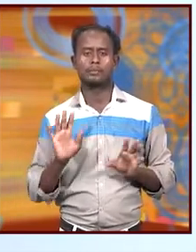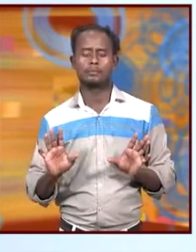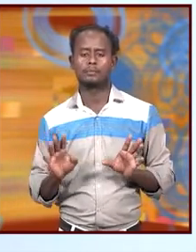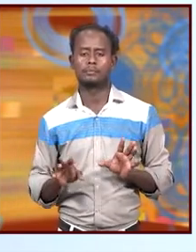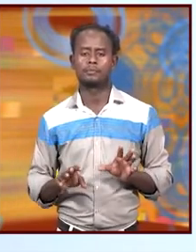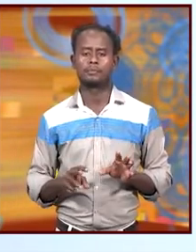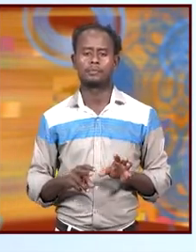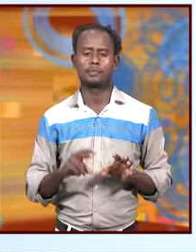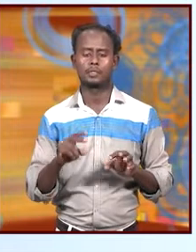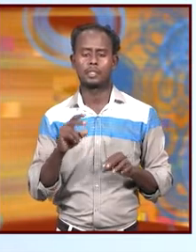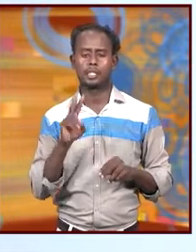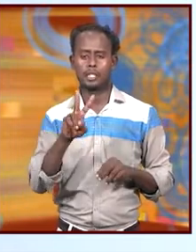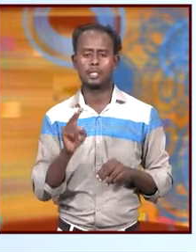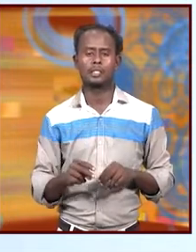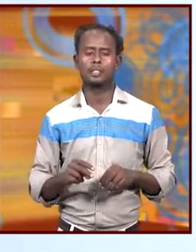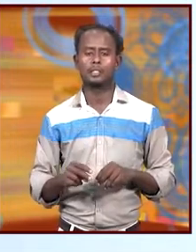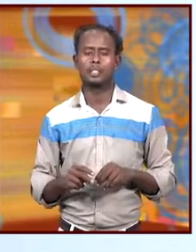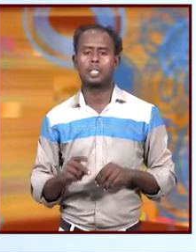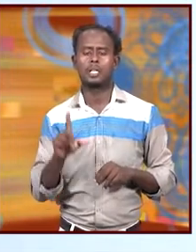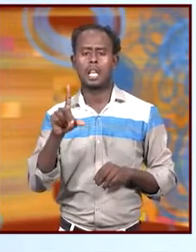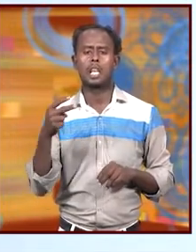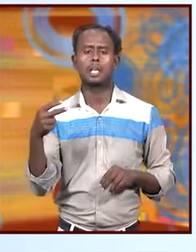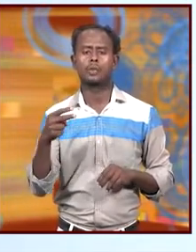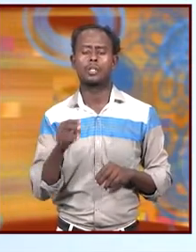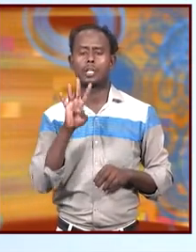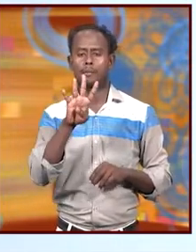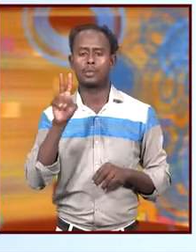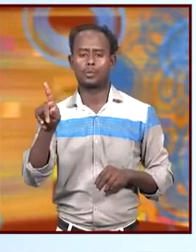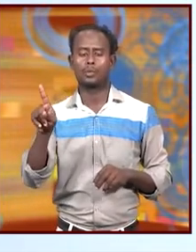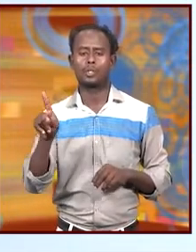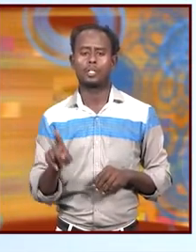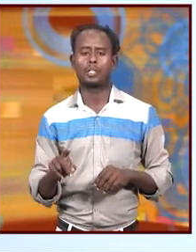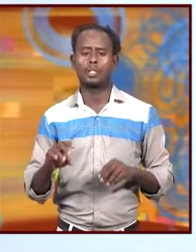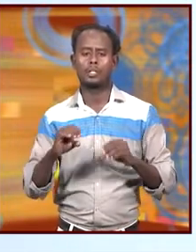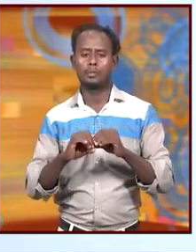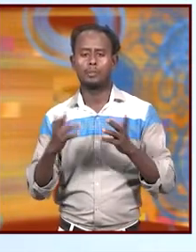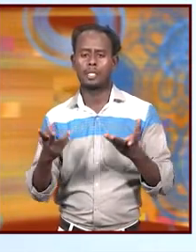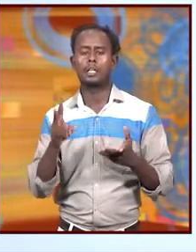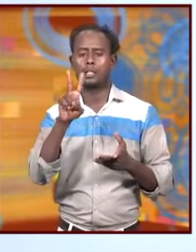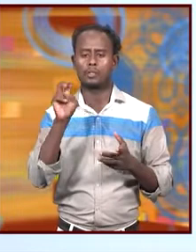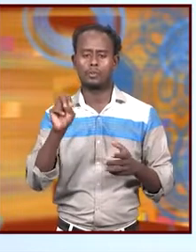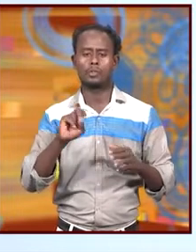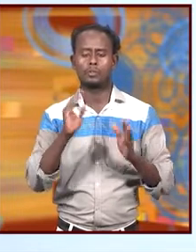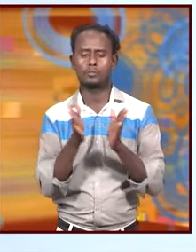டு 2 இன்ட்டு நீளத்திற்கு பதிலாக 41, அகலத்திற்கு பதிலாக 20